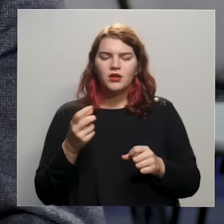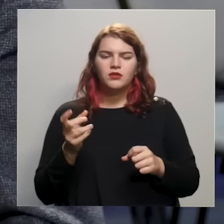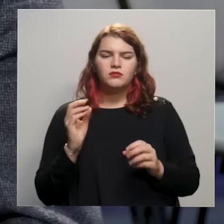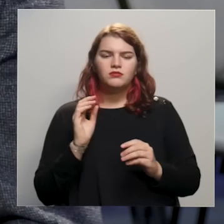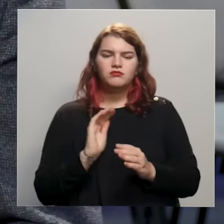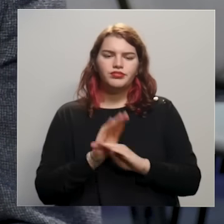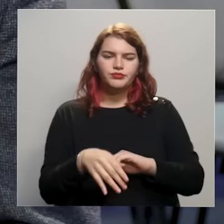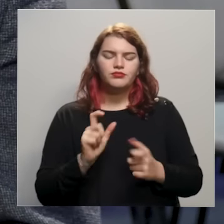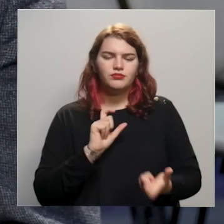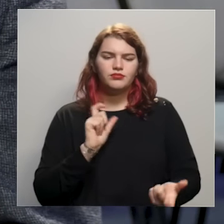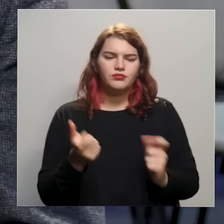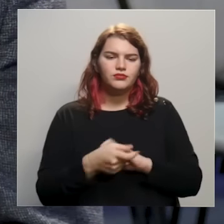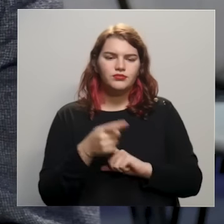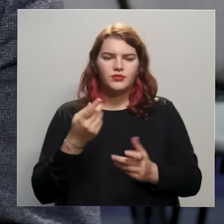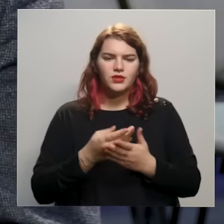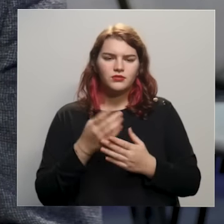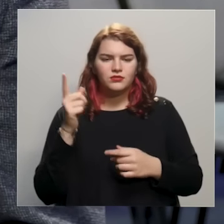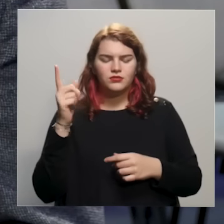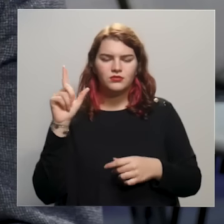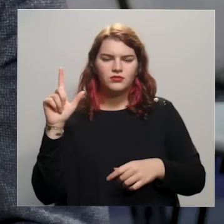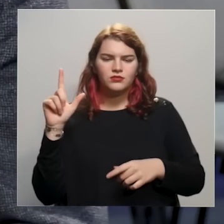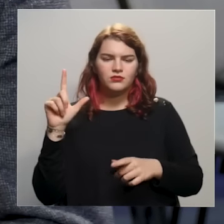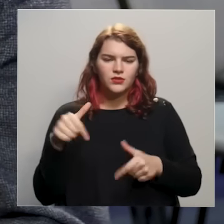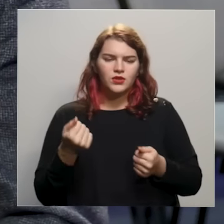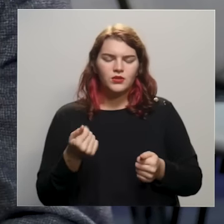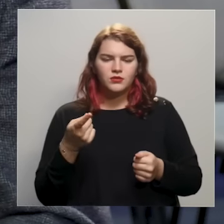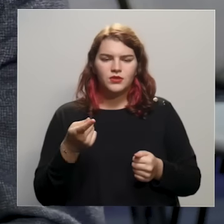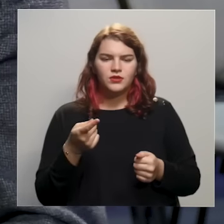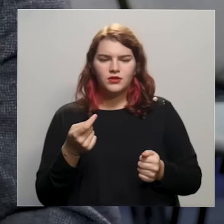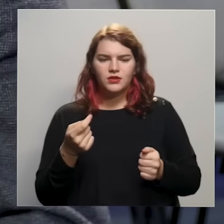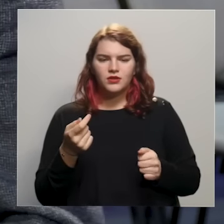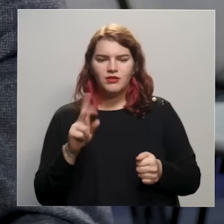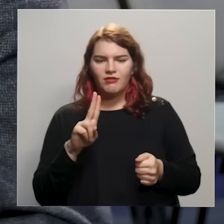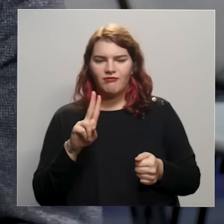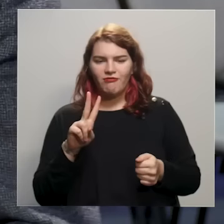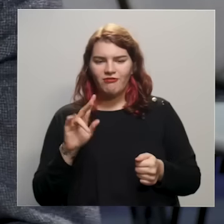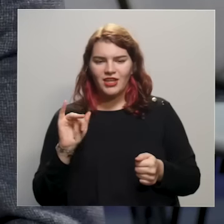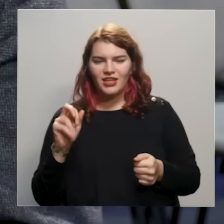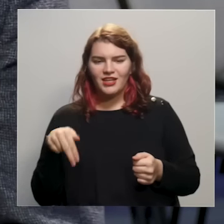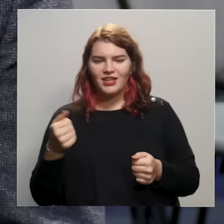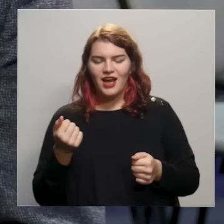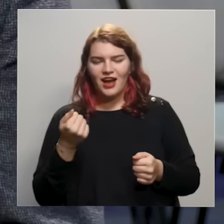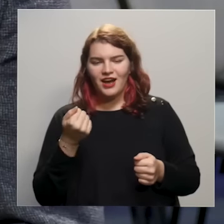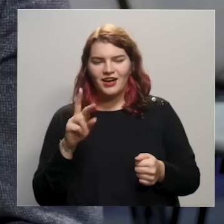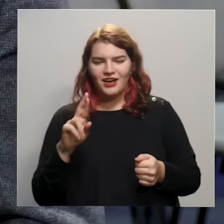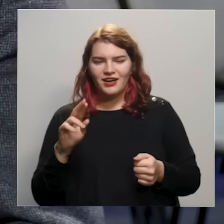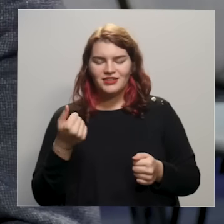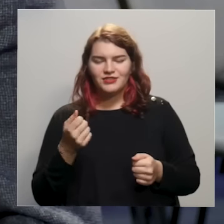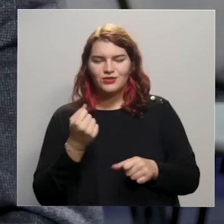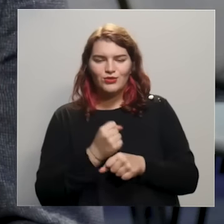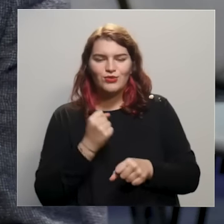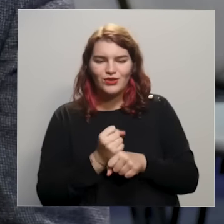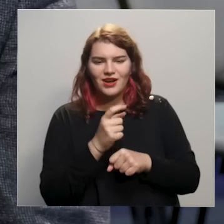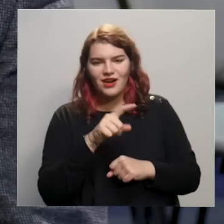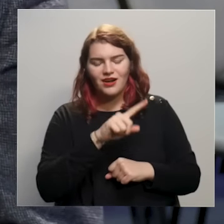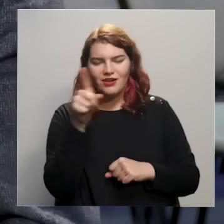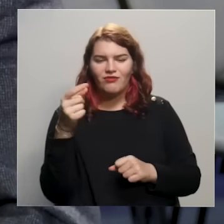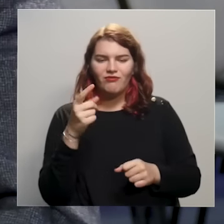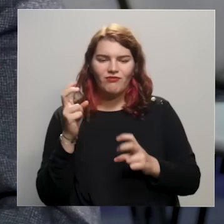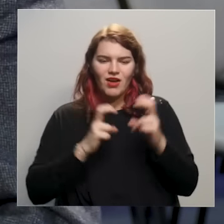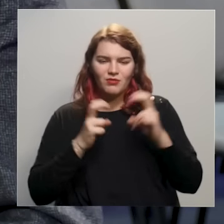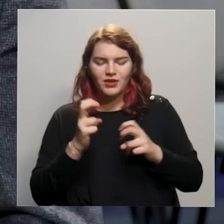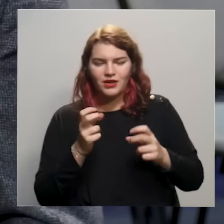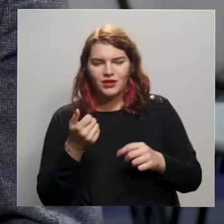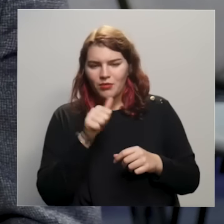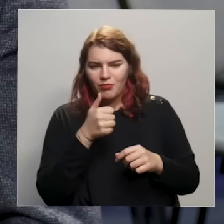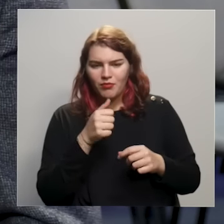Și a lucrat la fabrica de bere, operator. Interesant. Vinars lucrează la fabrica de bere. Da. Că spuneați dumneavoastră. Da. Da.